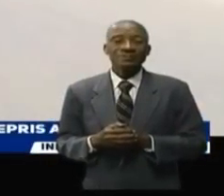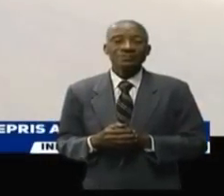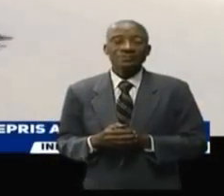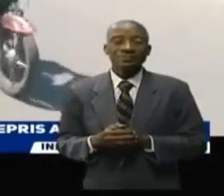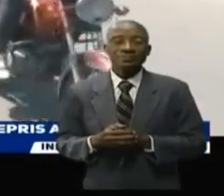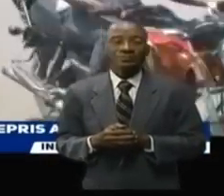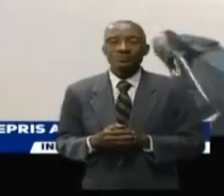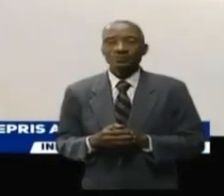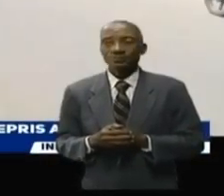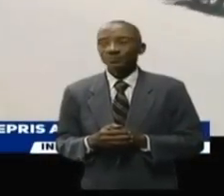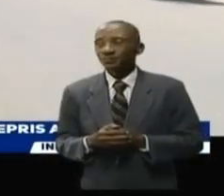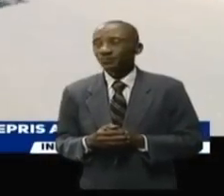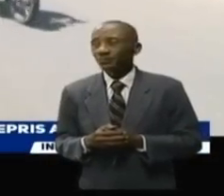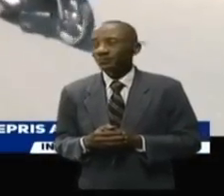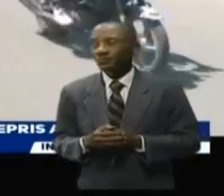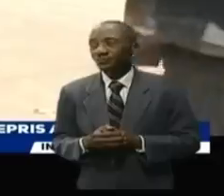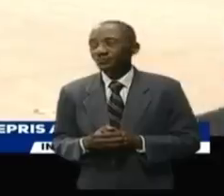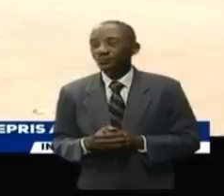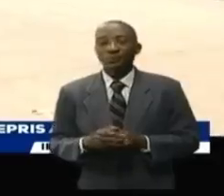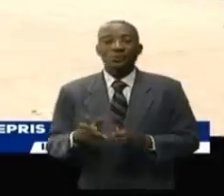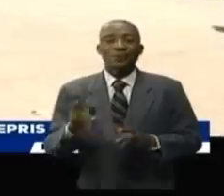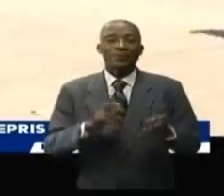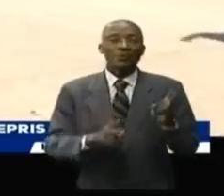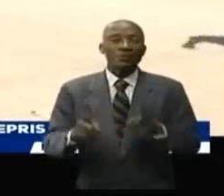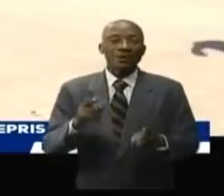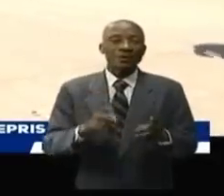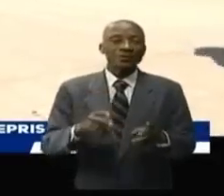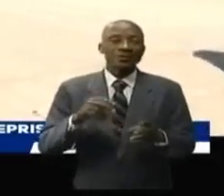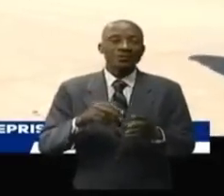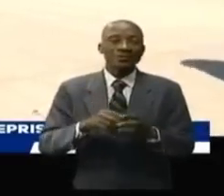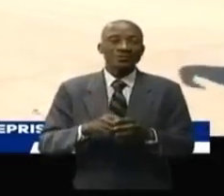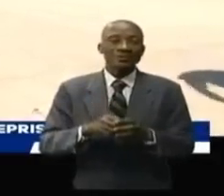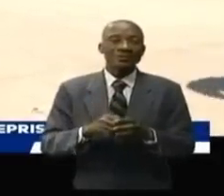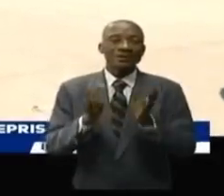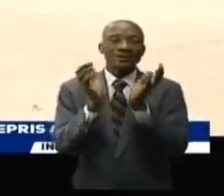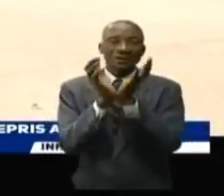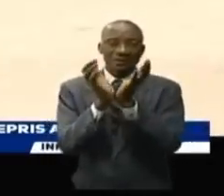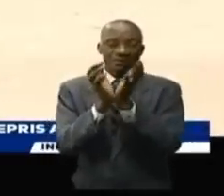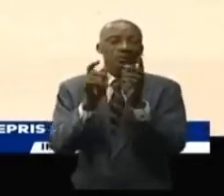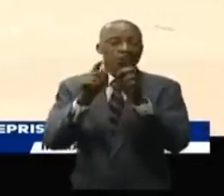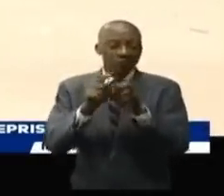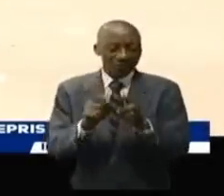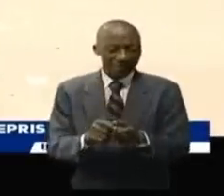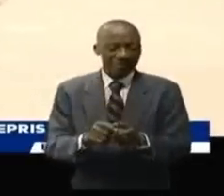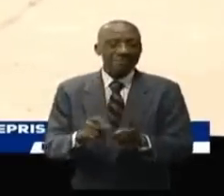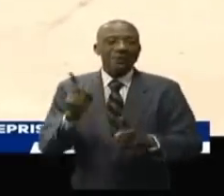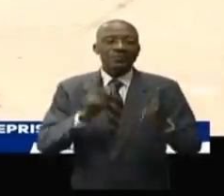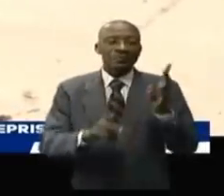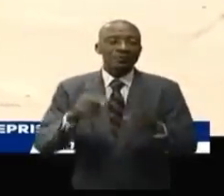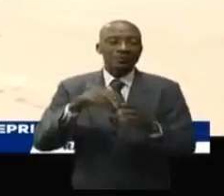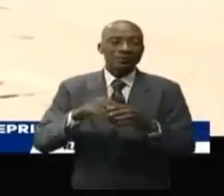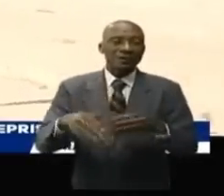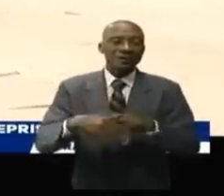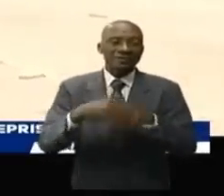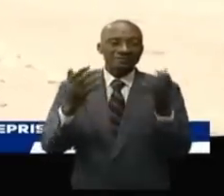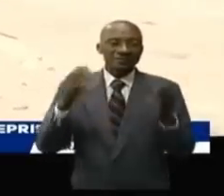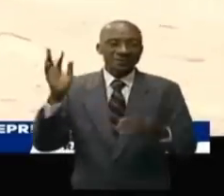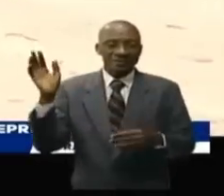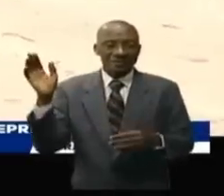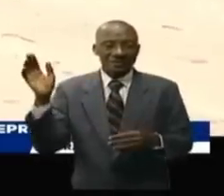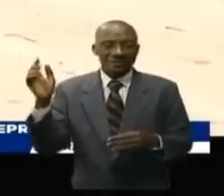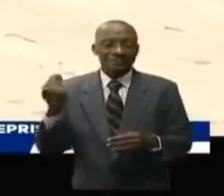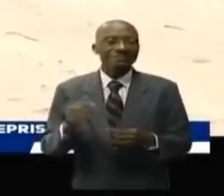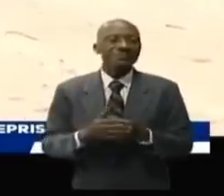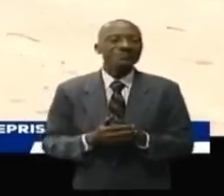Heureuse comme doit l'être la population de Kalamu et par extension l'ensemble de la ville de Kinshasa. C'est après la reprise de la circulation sur le